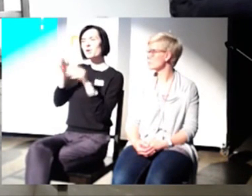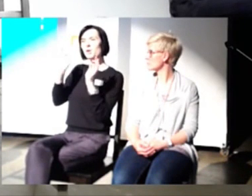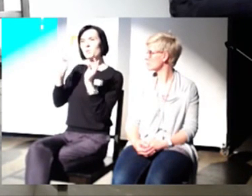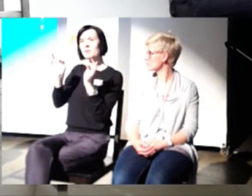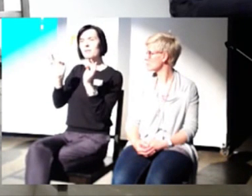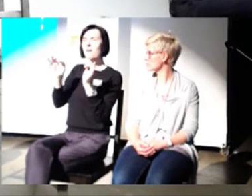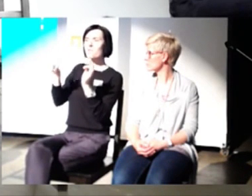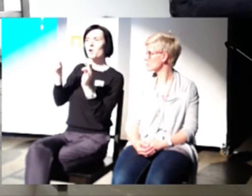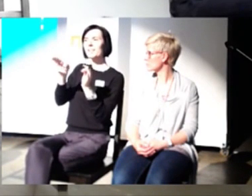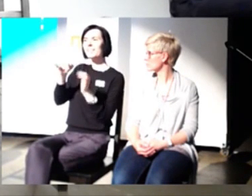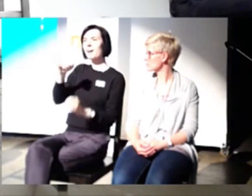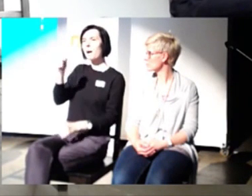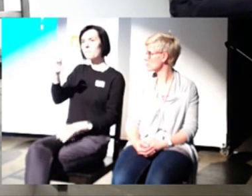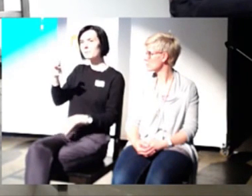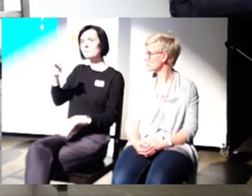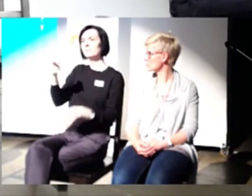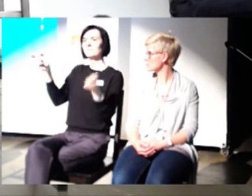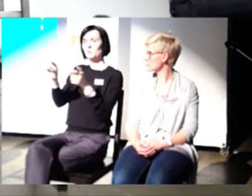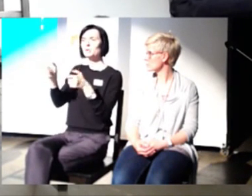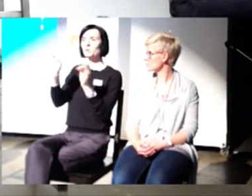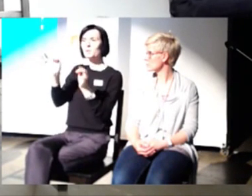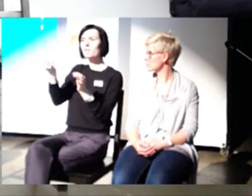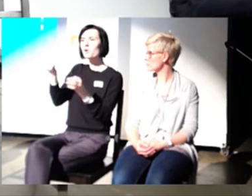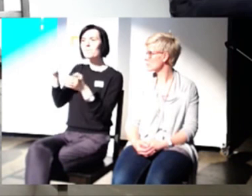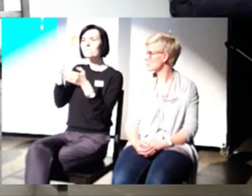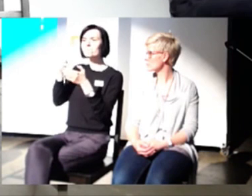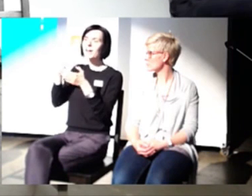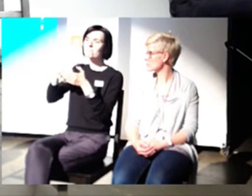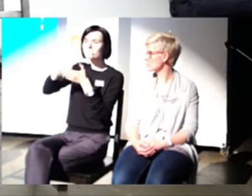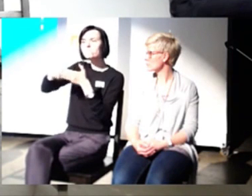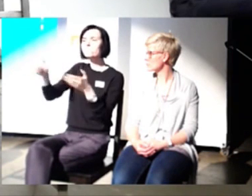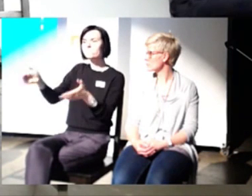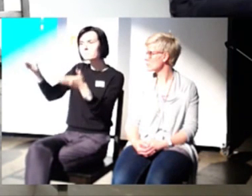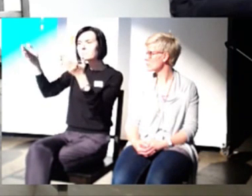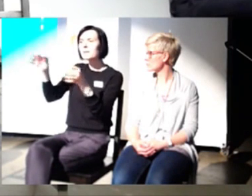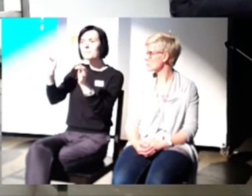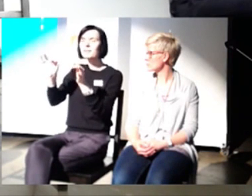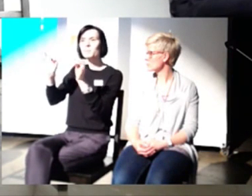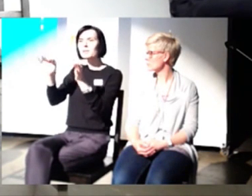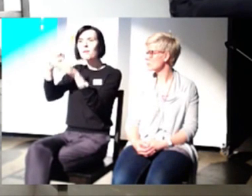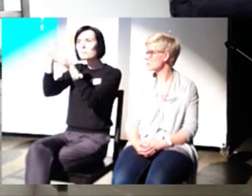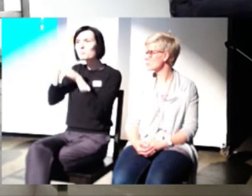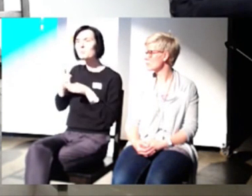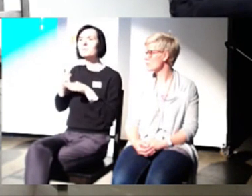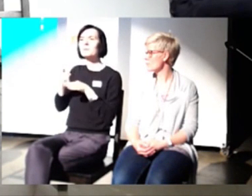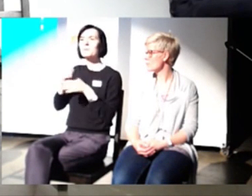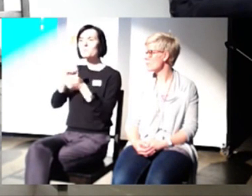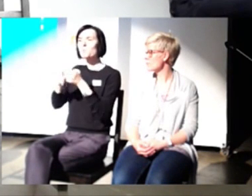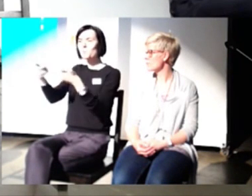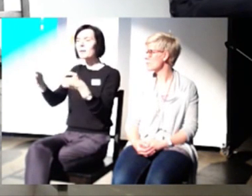tiedottamaan siitä näistä studioistaan. Ja että olisiko jotain, millä pienellä viilauksella tulisi vielä